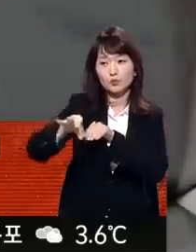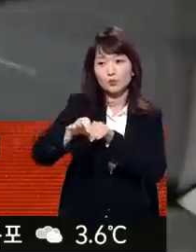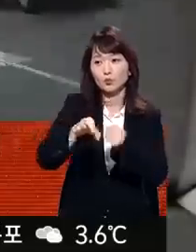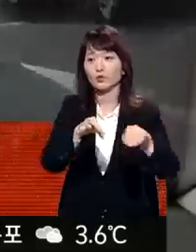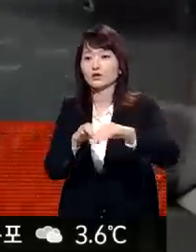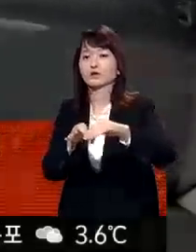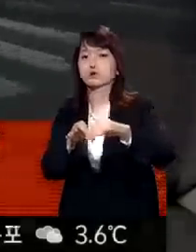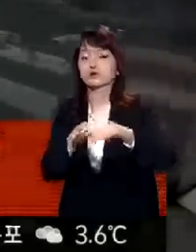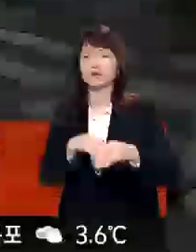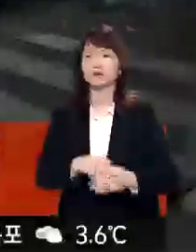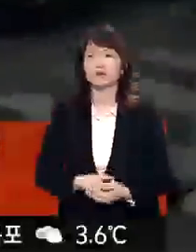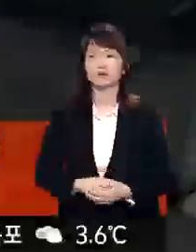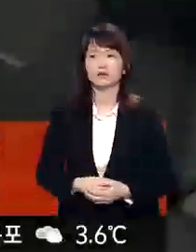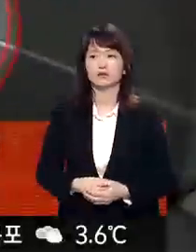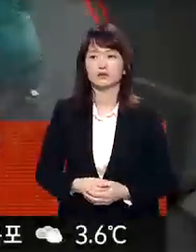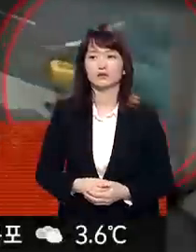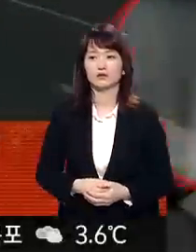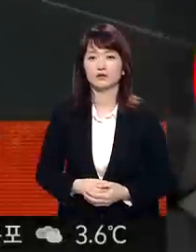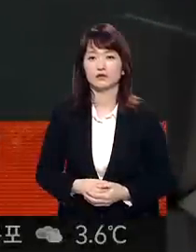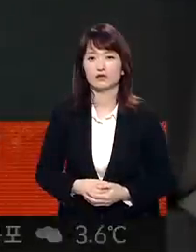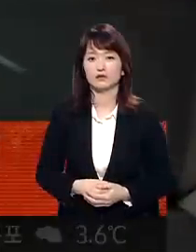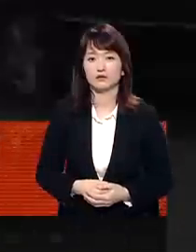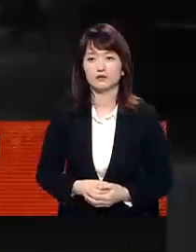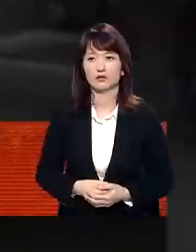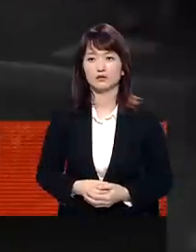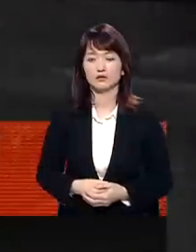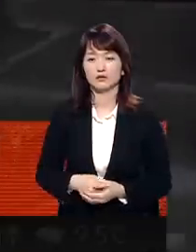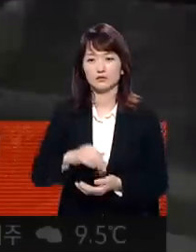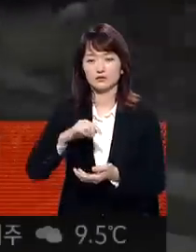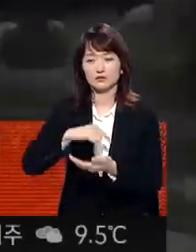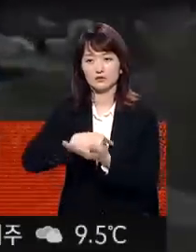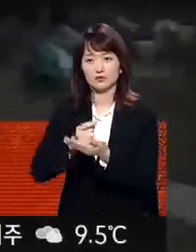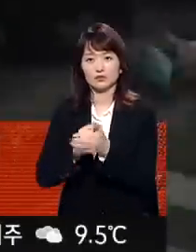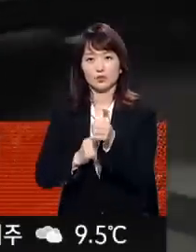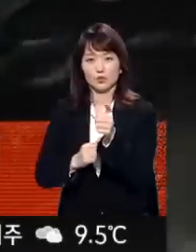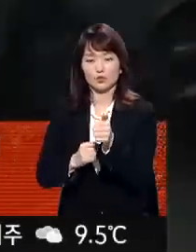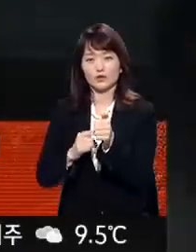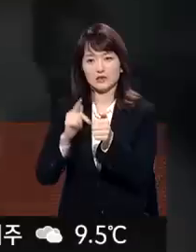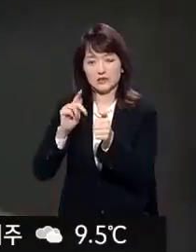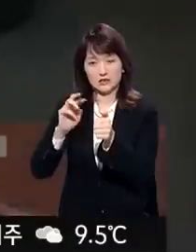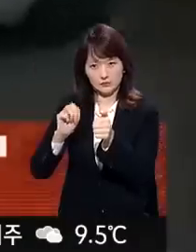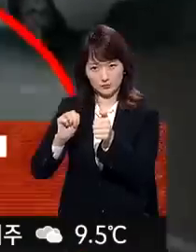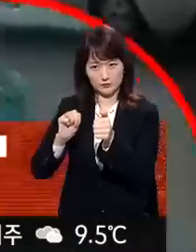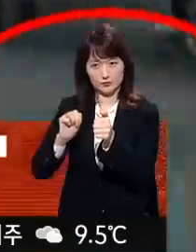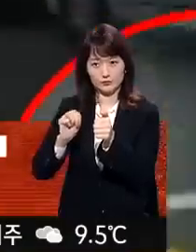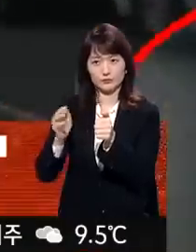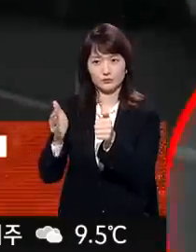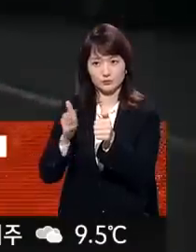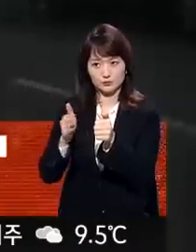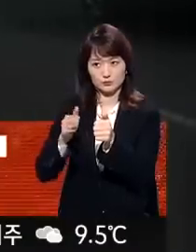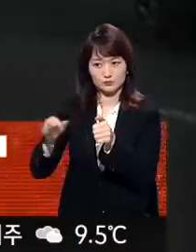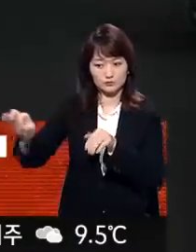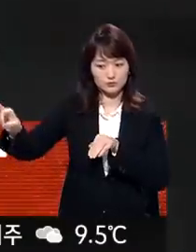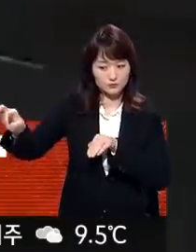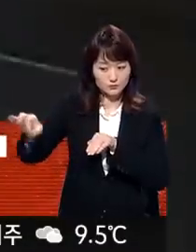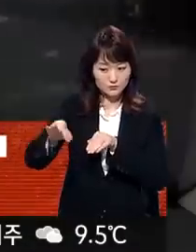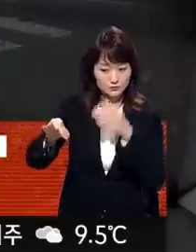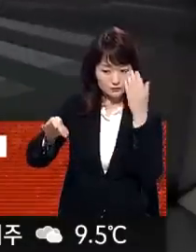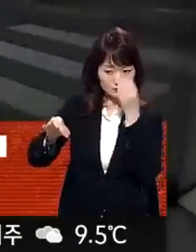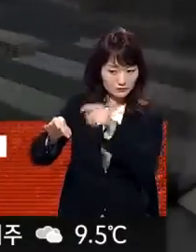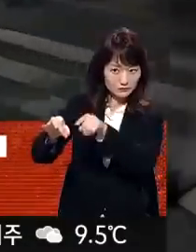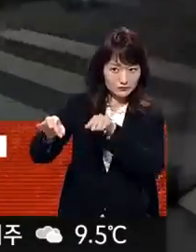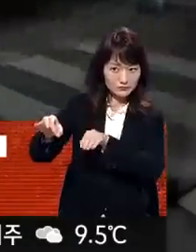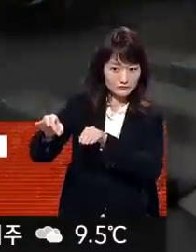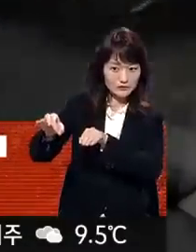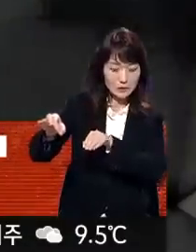그런데 다행히 속도도 좀 정주행했기 때문에 50km 달렸으면 정주행이거든요. 정주행했었고 들어온 걸 봤기 때문에